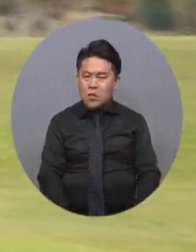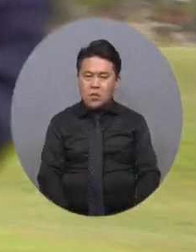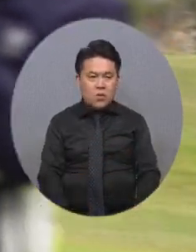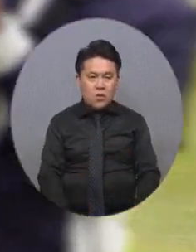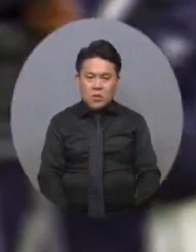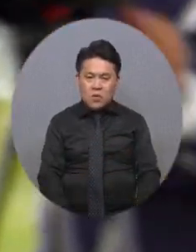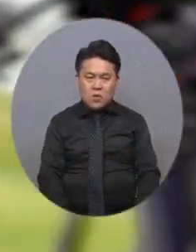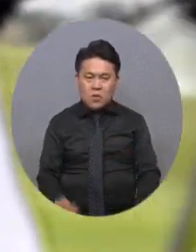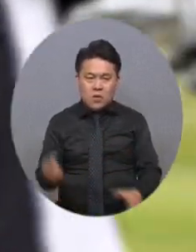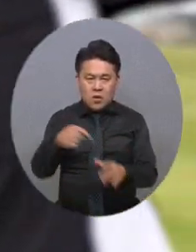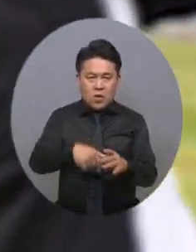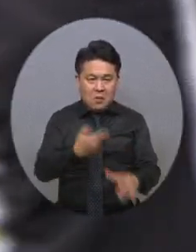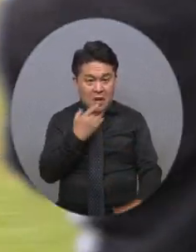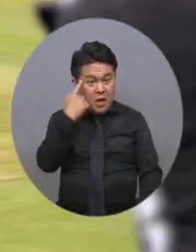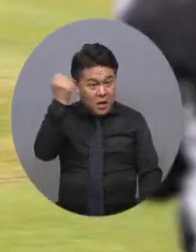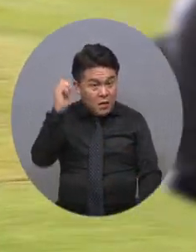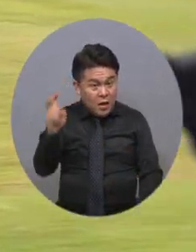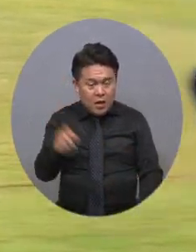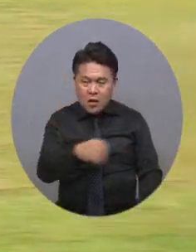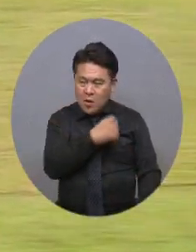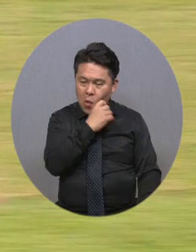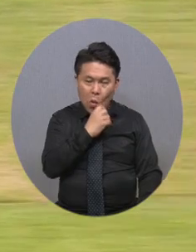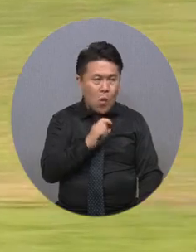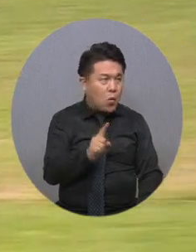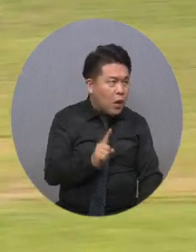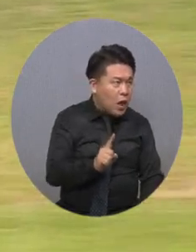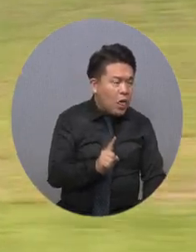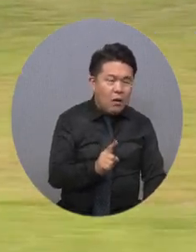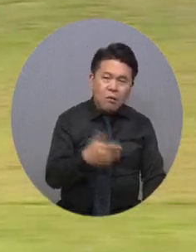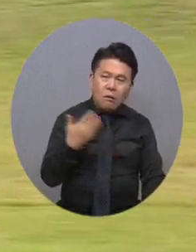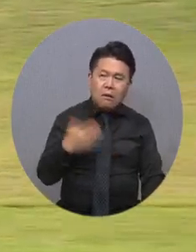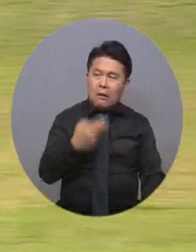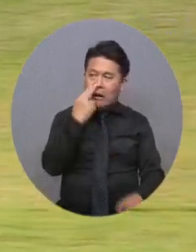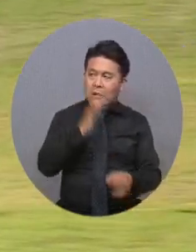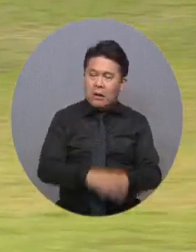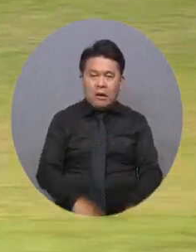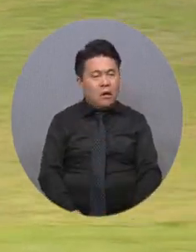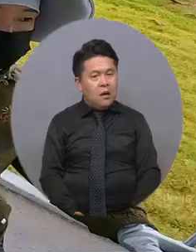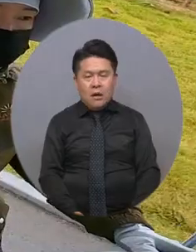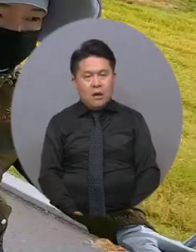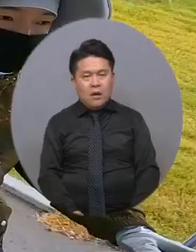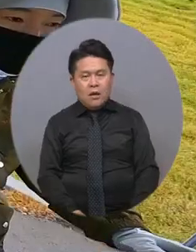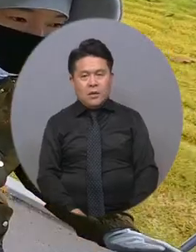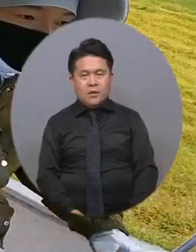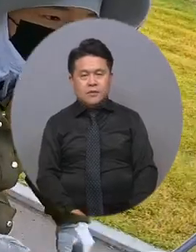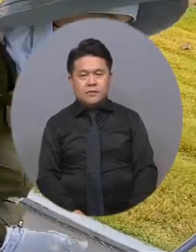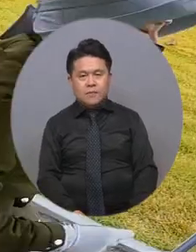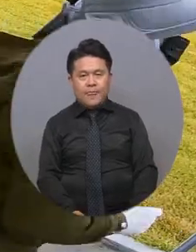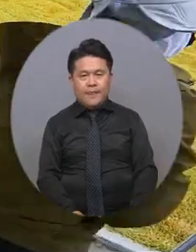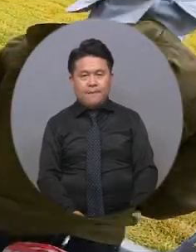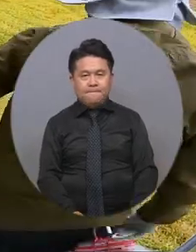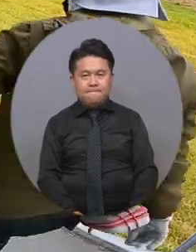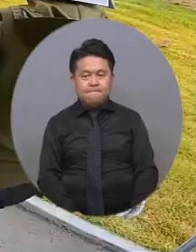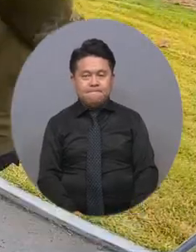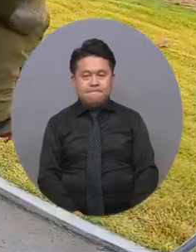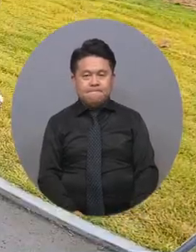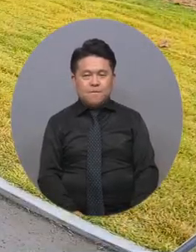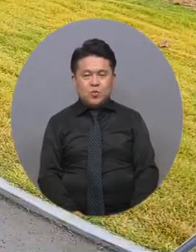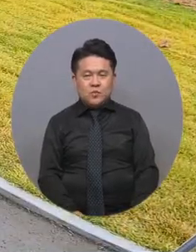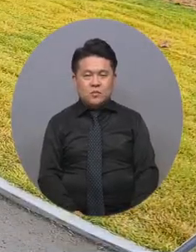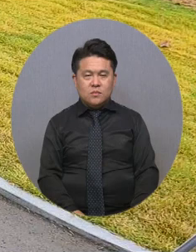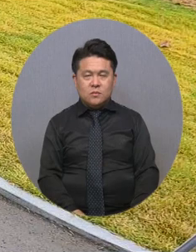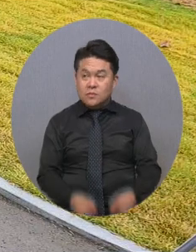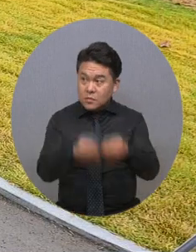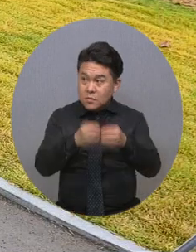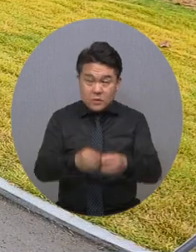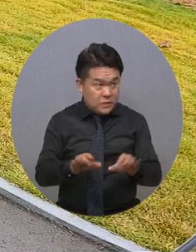봐. 어떻게 알아 그걸? 그러니까. 와, 말도 안 돼. 와. 와. 그럼 와, 우리 비긴